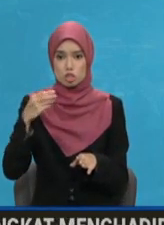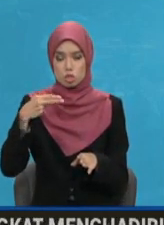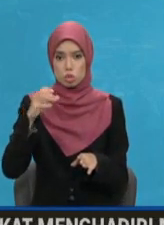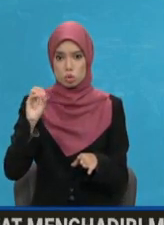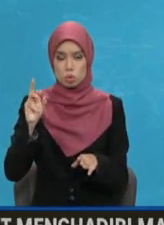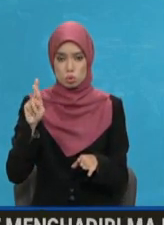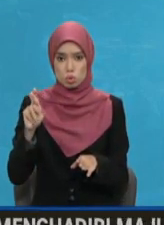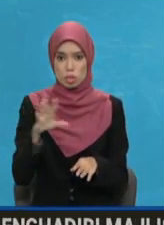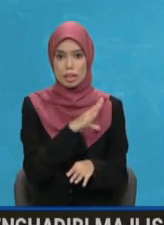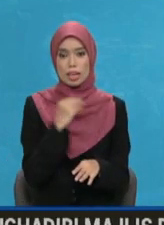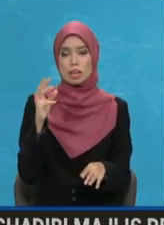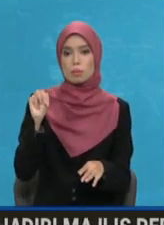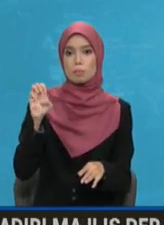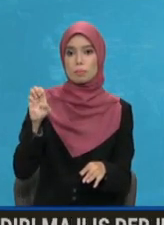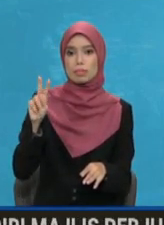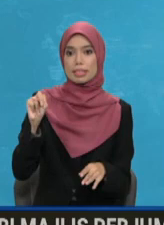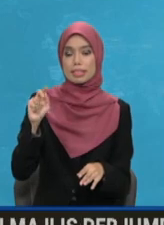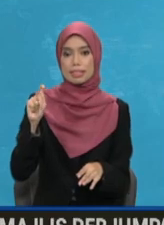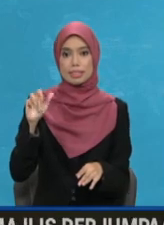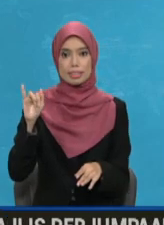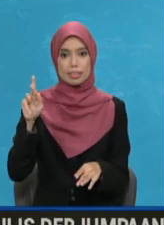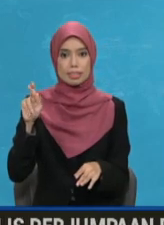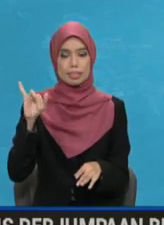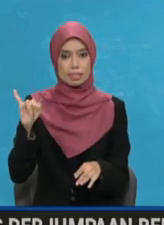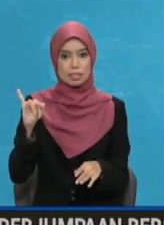diadakan di taman beda mungkin mengkobang